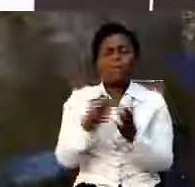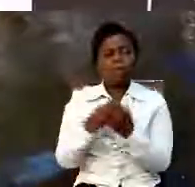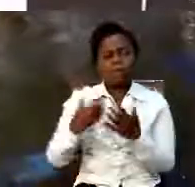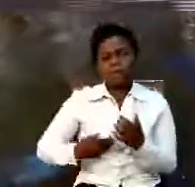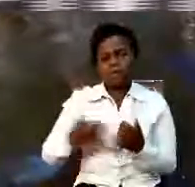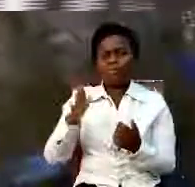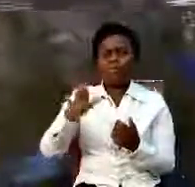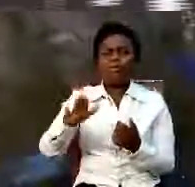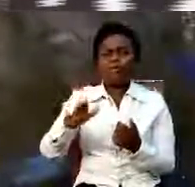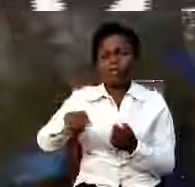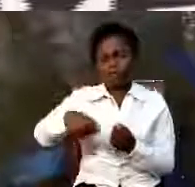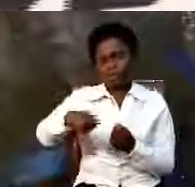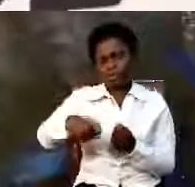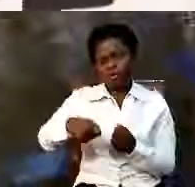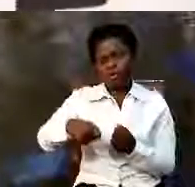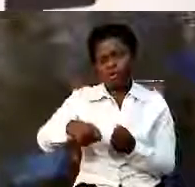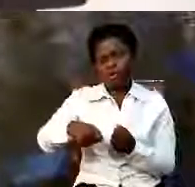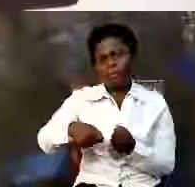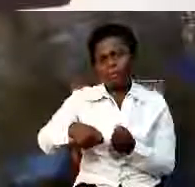wa kike.